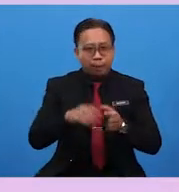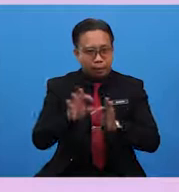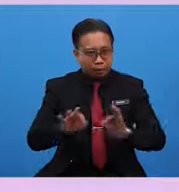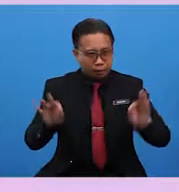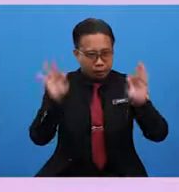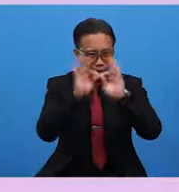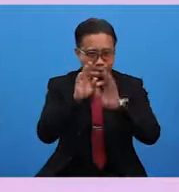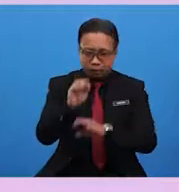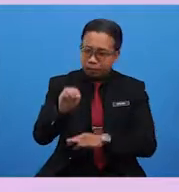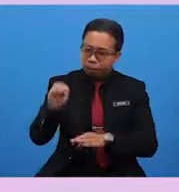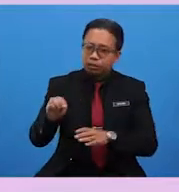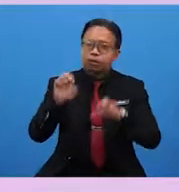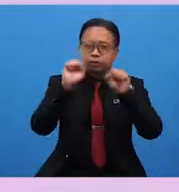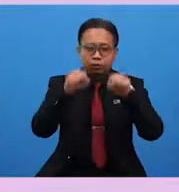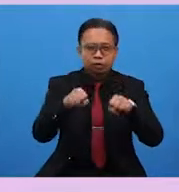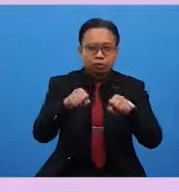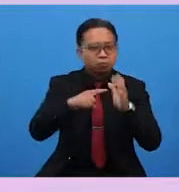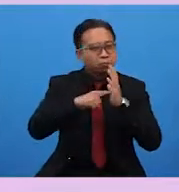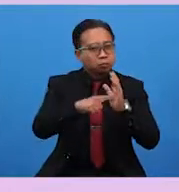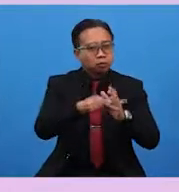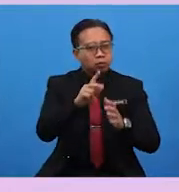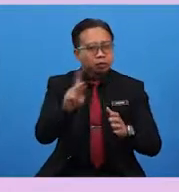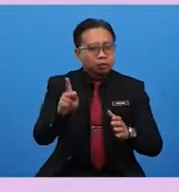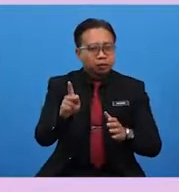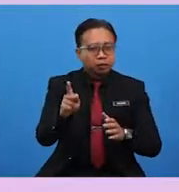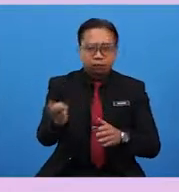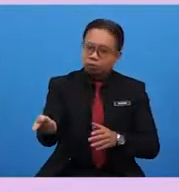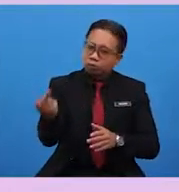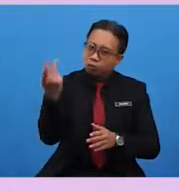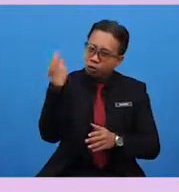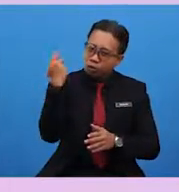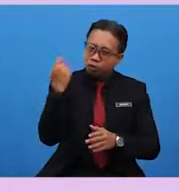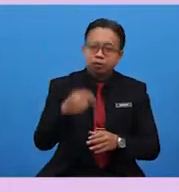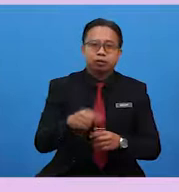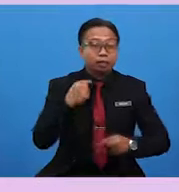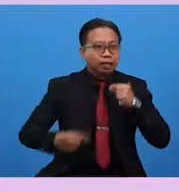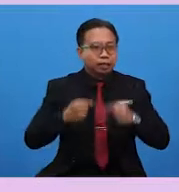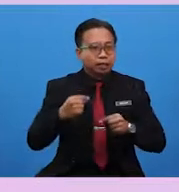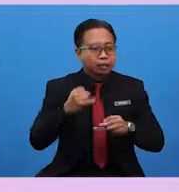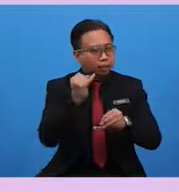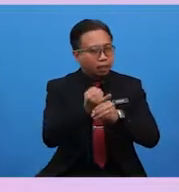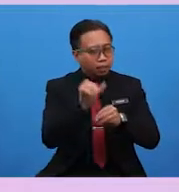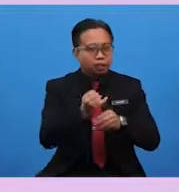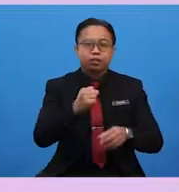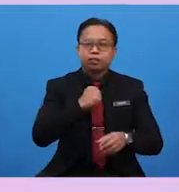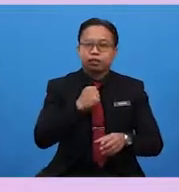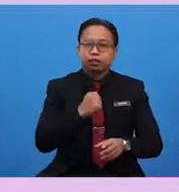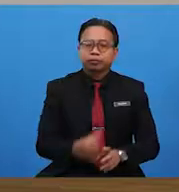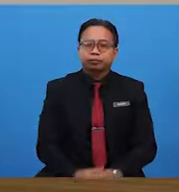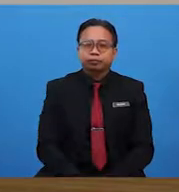penting belajar dapat menunjukkan kekuatan gaya berkarya Yang Tersendiri